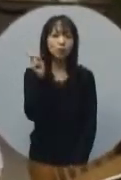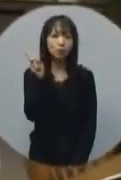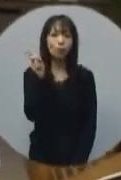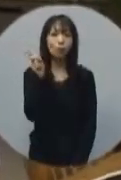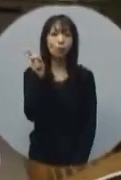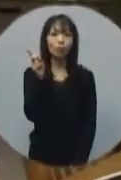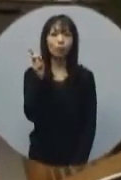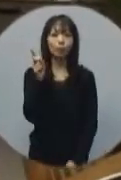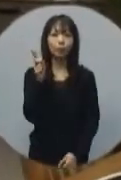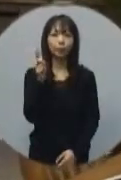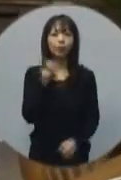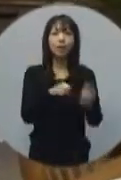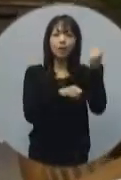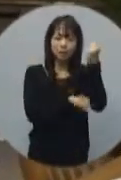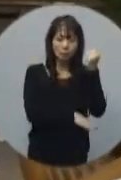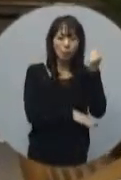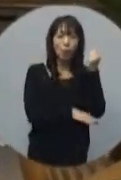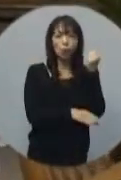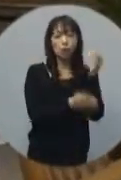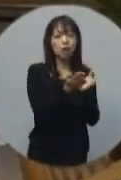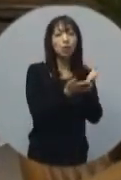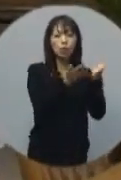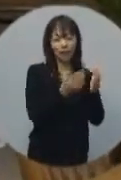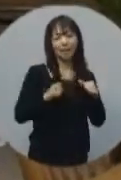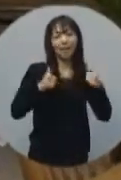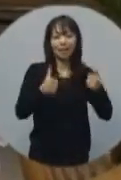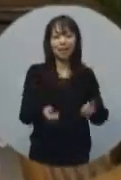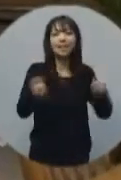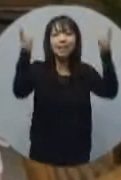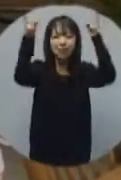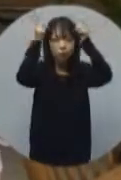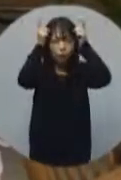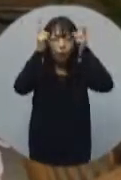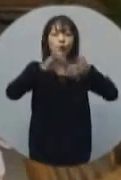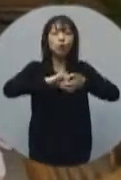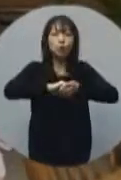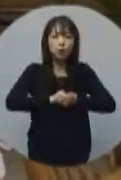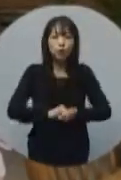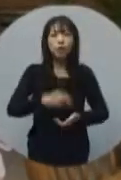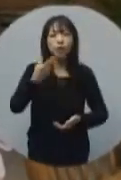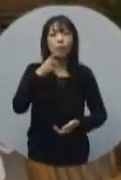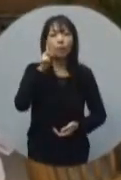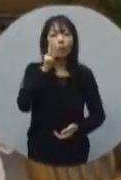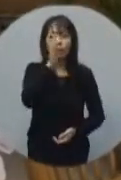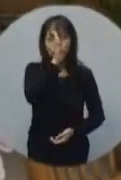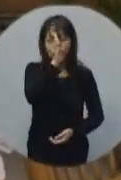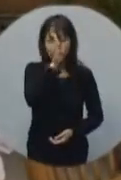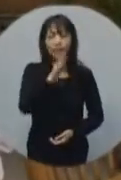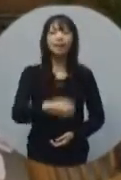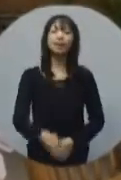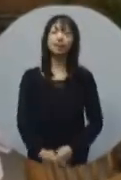美味しそうでしょう。地元で育った茅ヶ崎牛、ぜひ皆さんも食べてみてください。